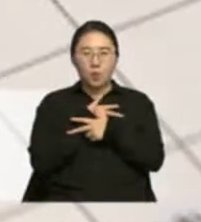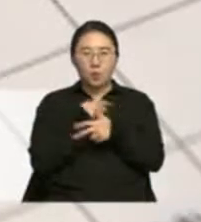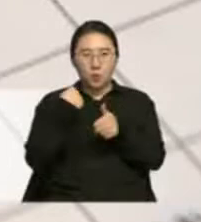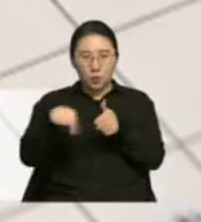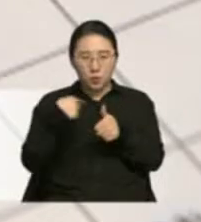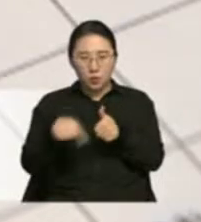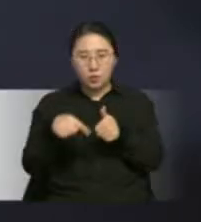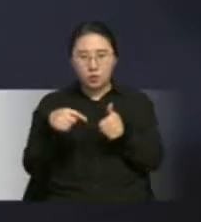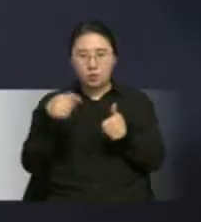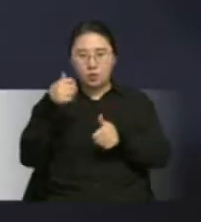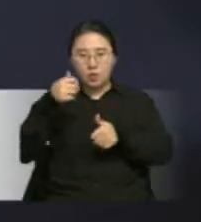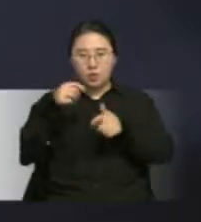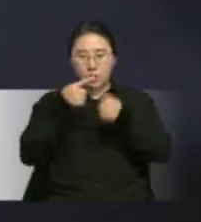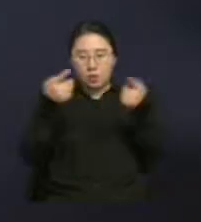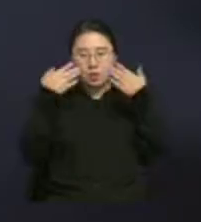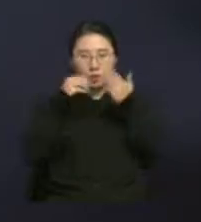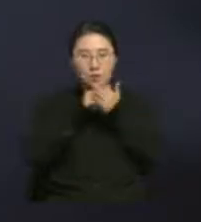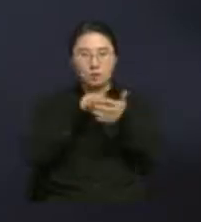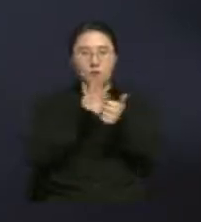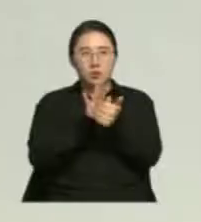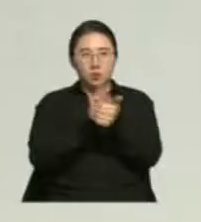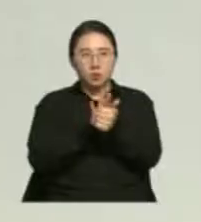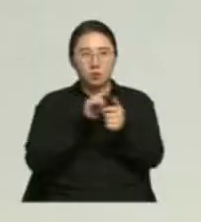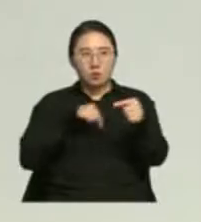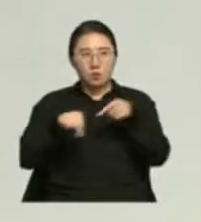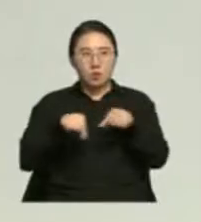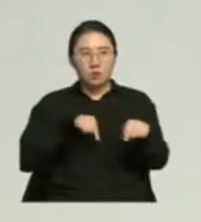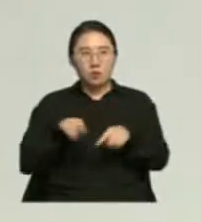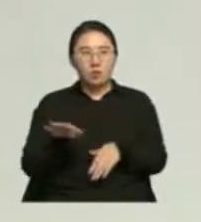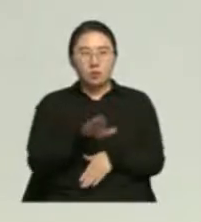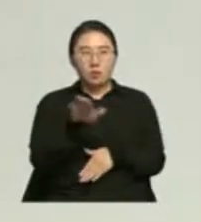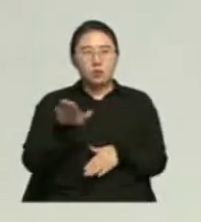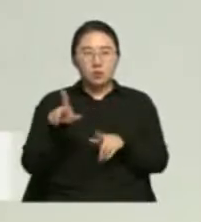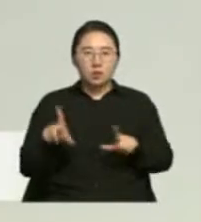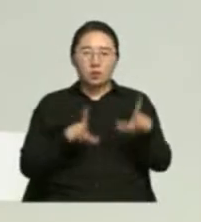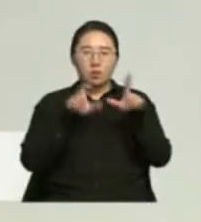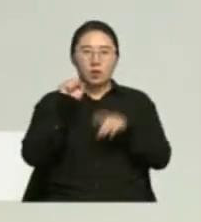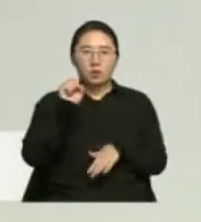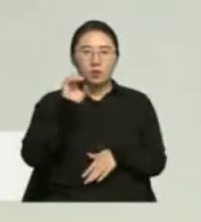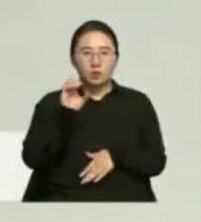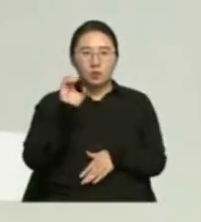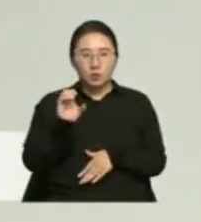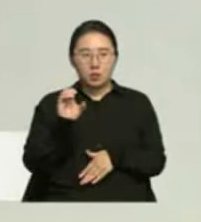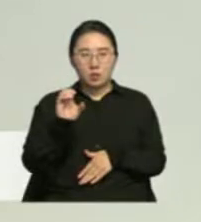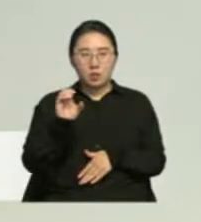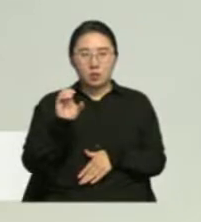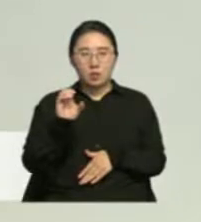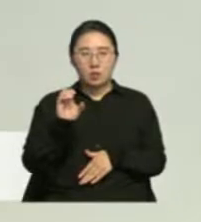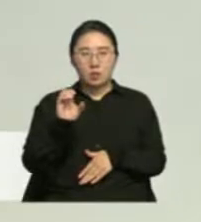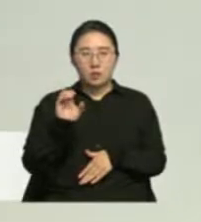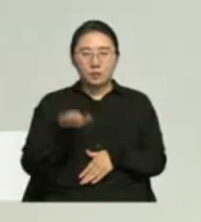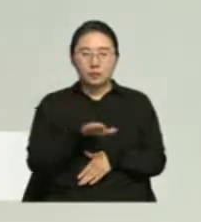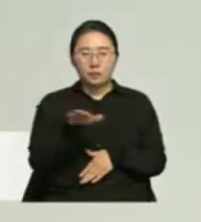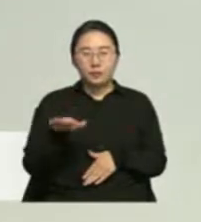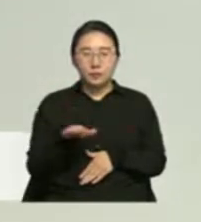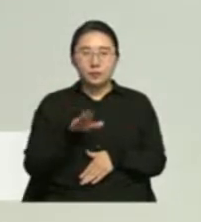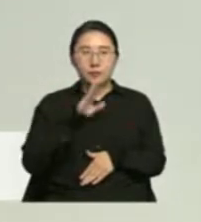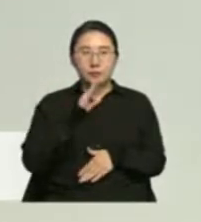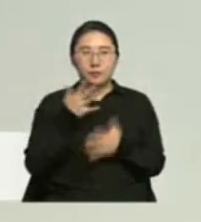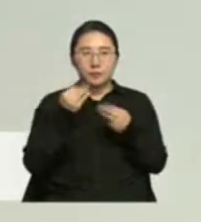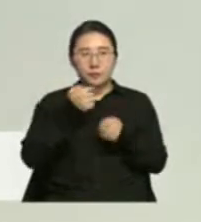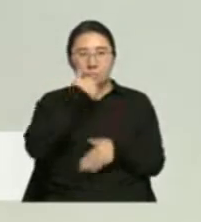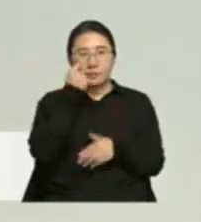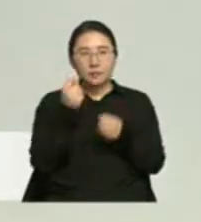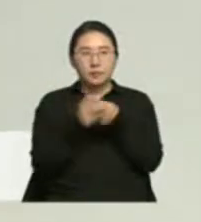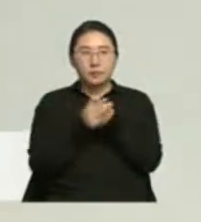대입 지원 정책 등에 초점이 맞춰졌습니다. 저희는 아무래도 이제 생활 SOC 쪽은 저희가 좀 많이 부족한